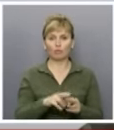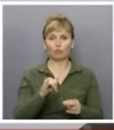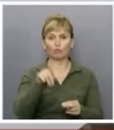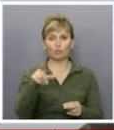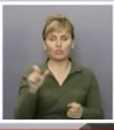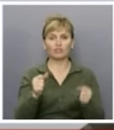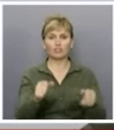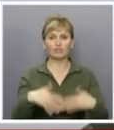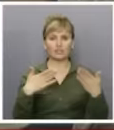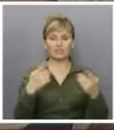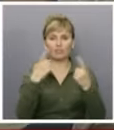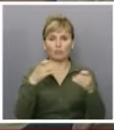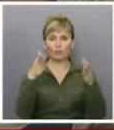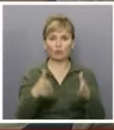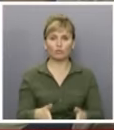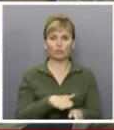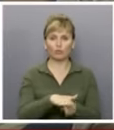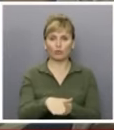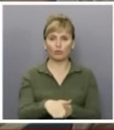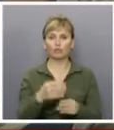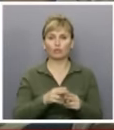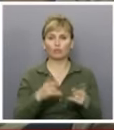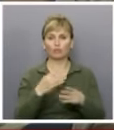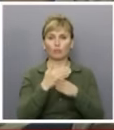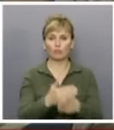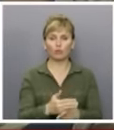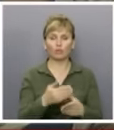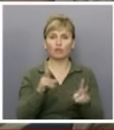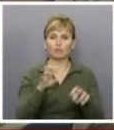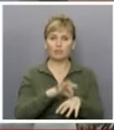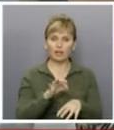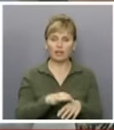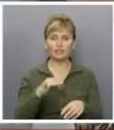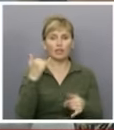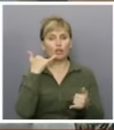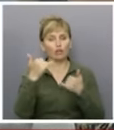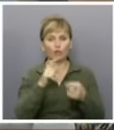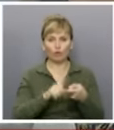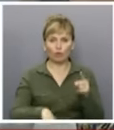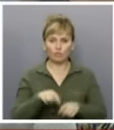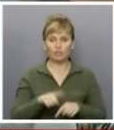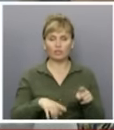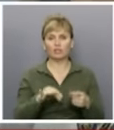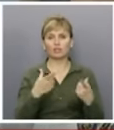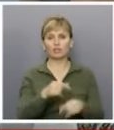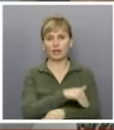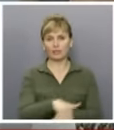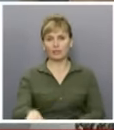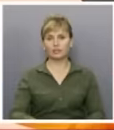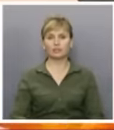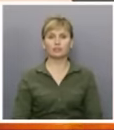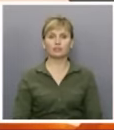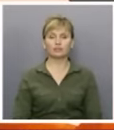оператора высвечивается вся информация о человеке, которому требуется помощь, вплоть до диагноза и контактов родственников и его местонахождения.